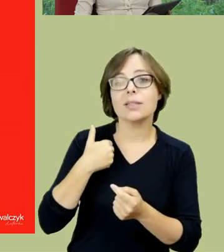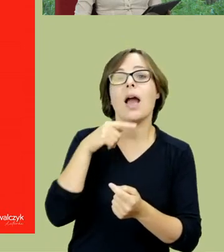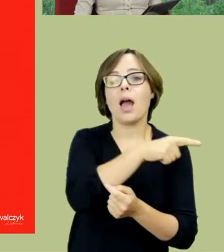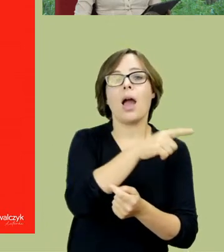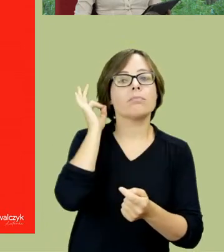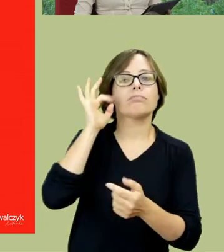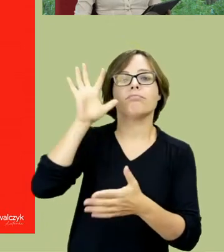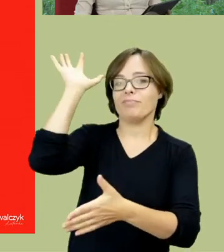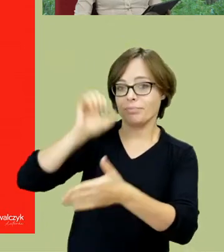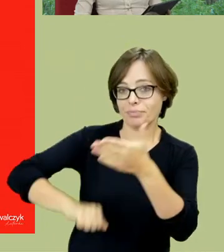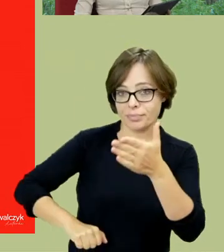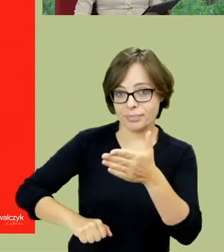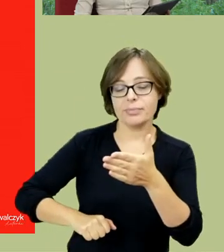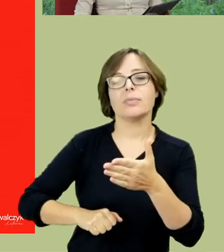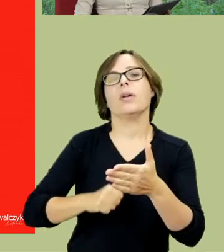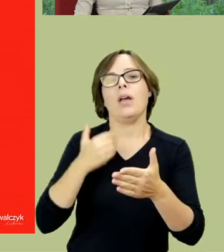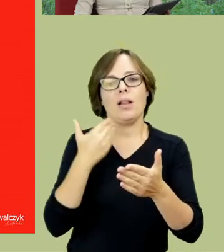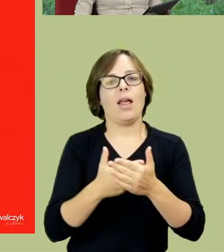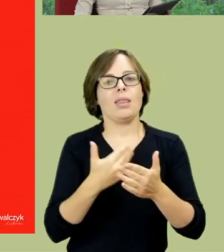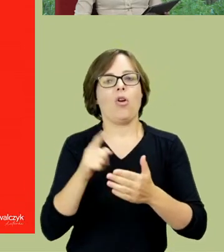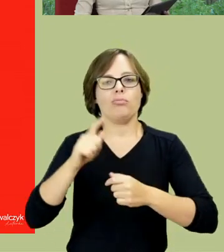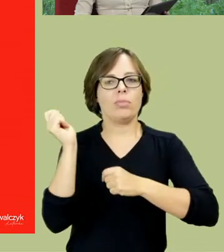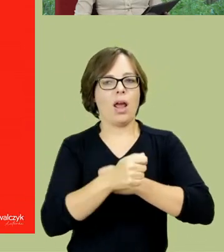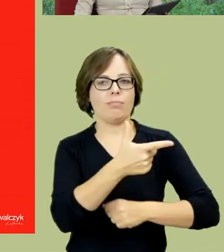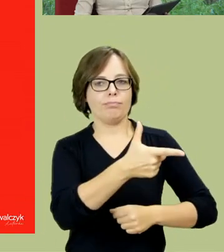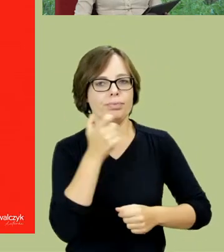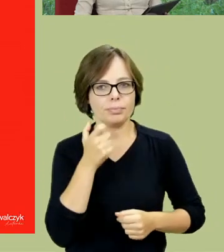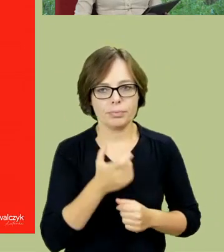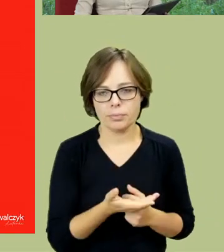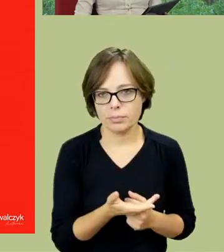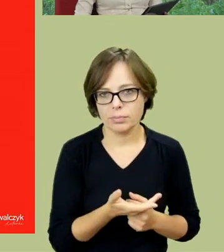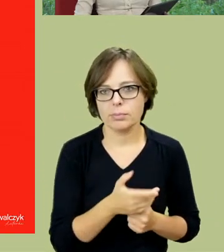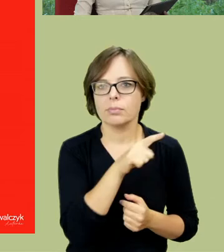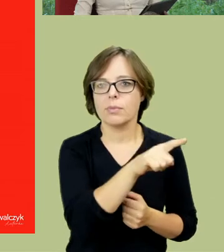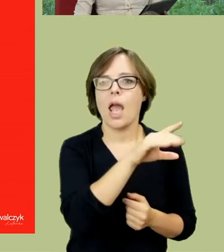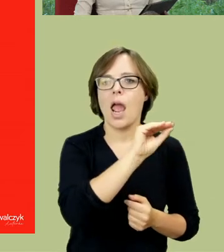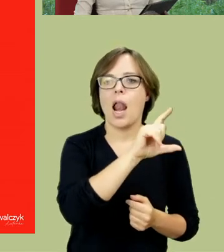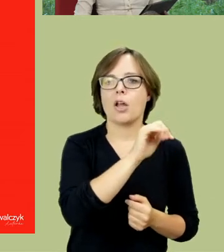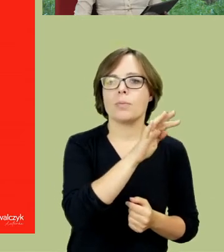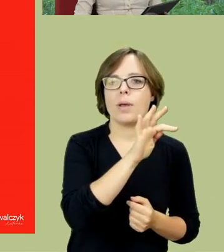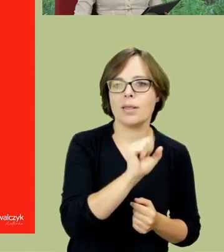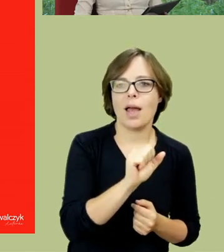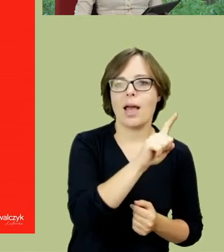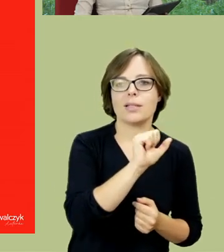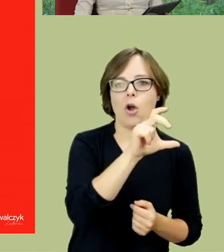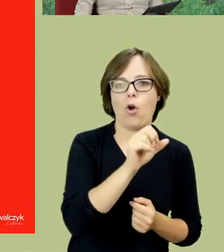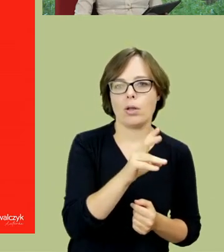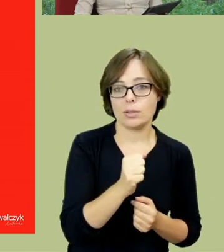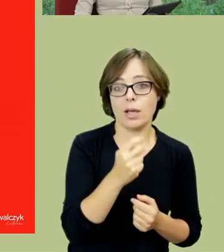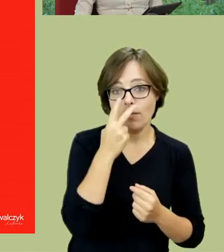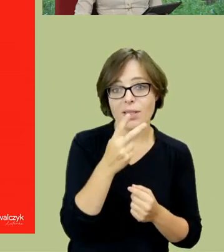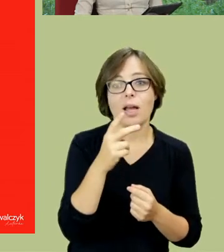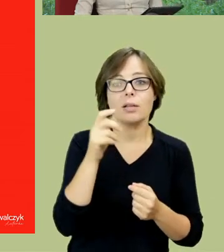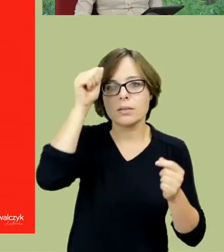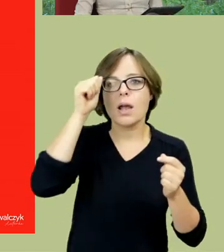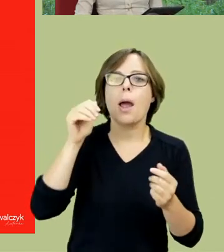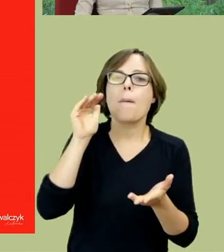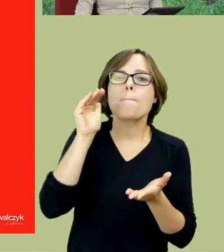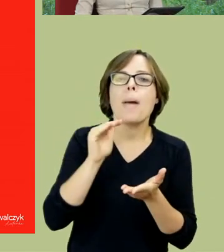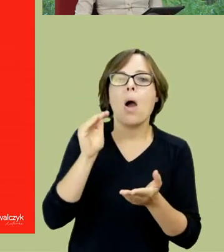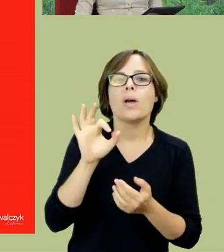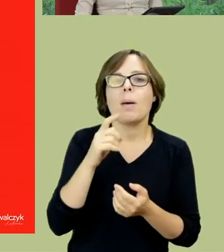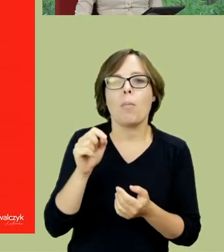Zachorska. Czyli ten mały sabotaż też mógł kosztować życie i trzeba o